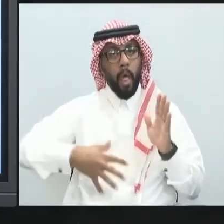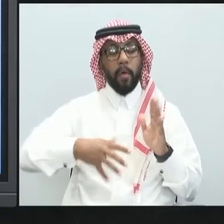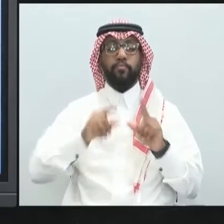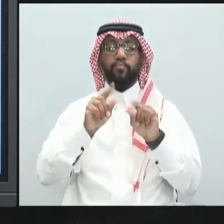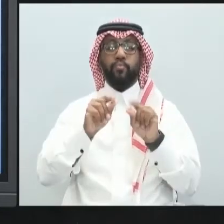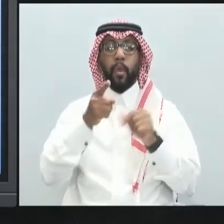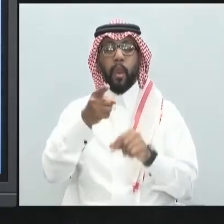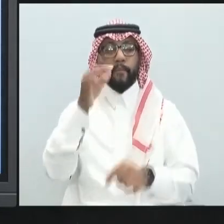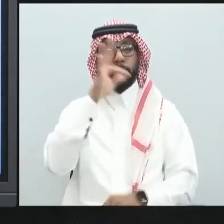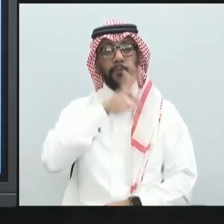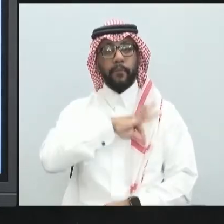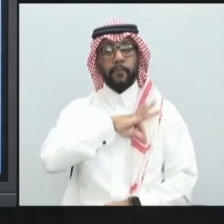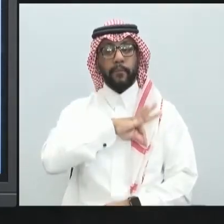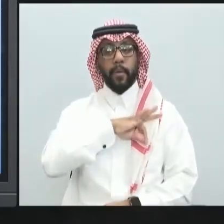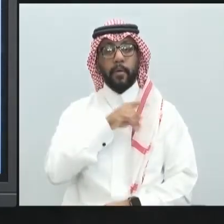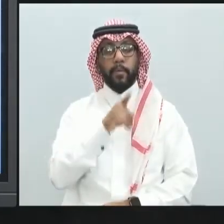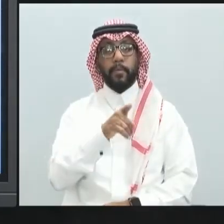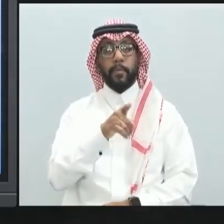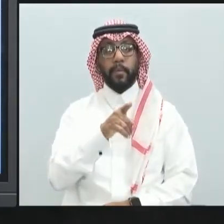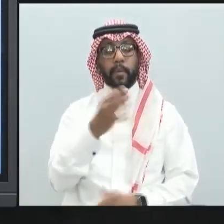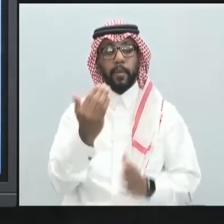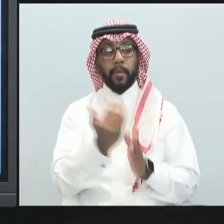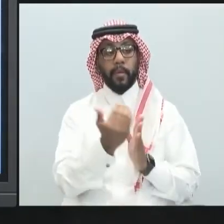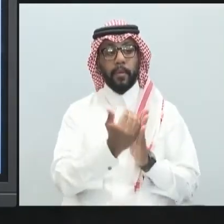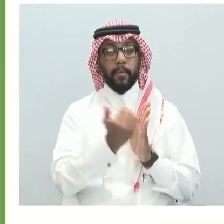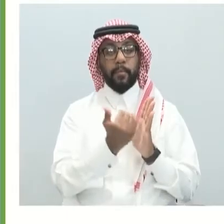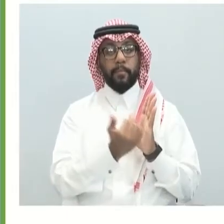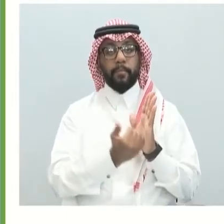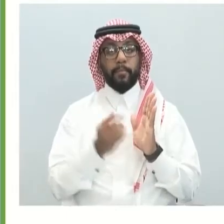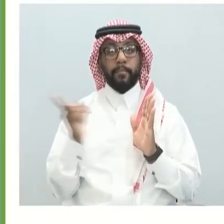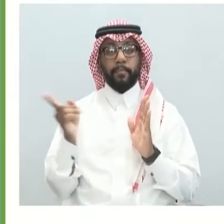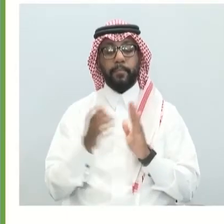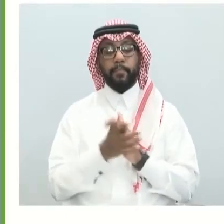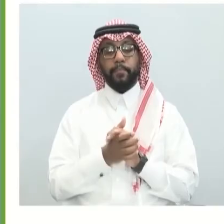هذه الفكرات التي جاءت في النص